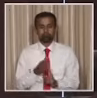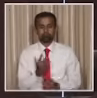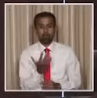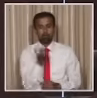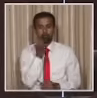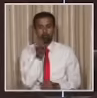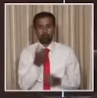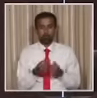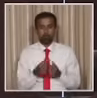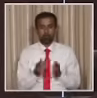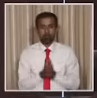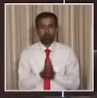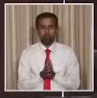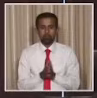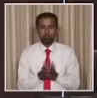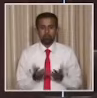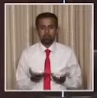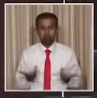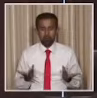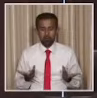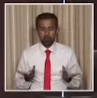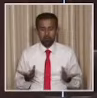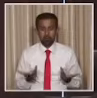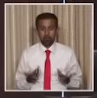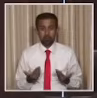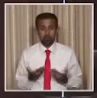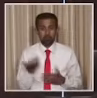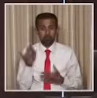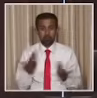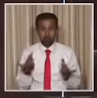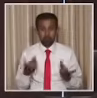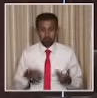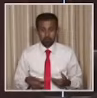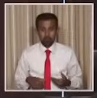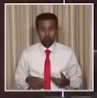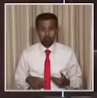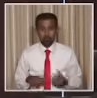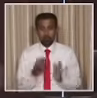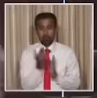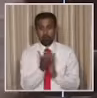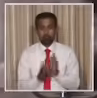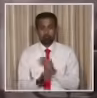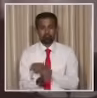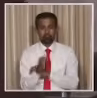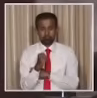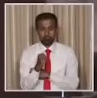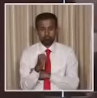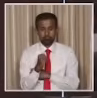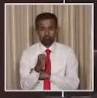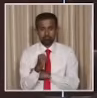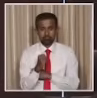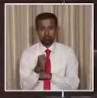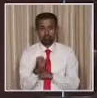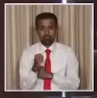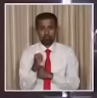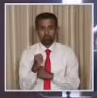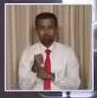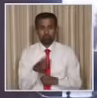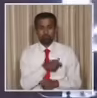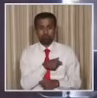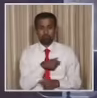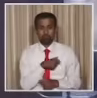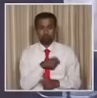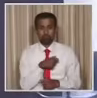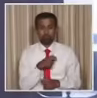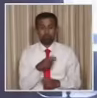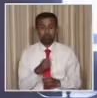wenuwen saha tamanta nohakide karaganna beri vechi de me hara tamage thiyena vyastha anukoola balathara konda pana thiyena naayake koi hoya katha